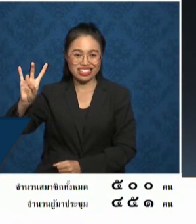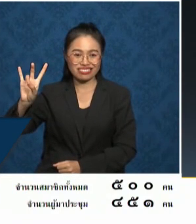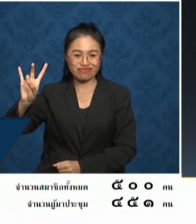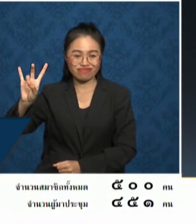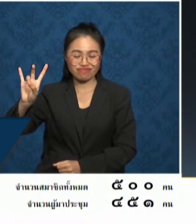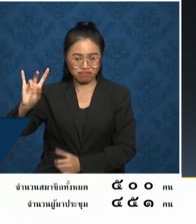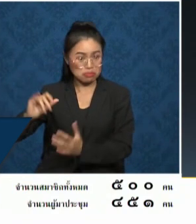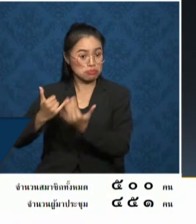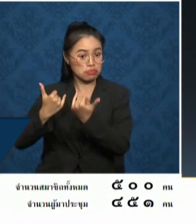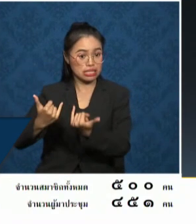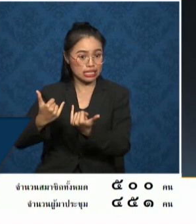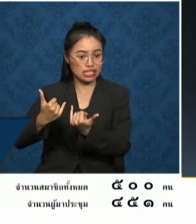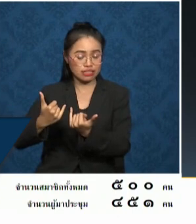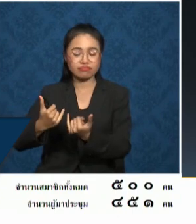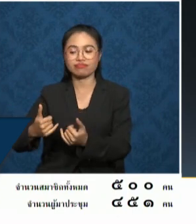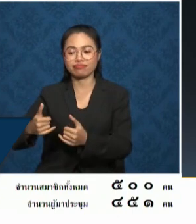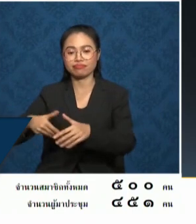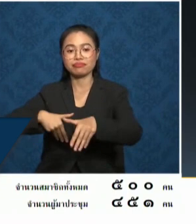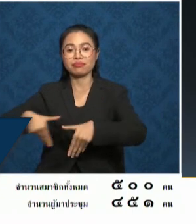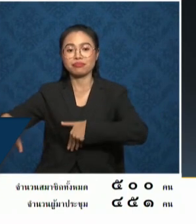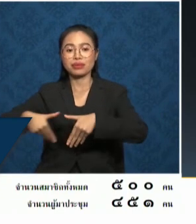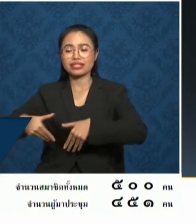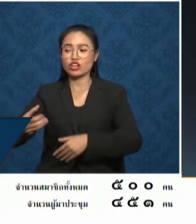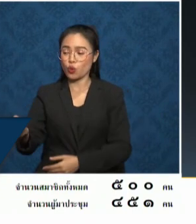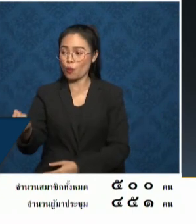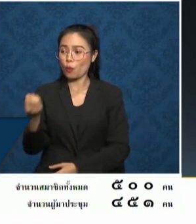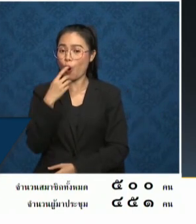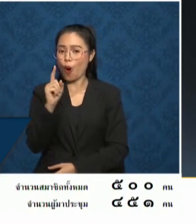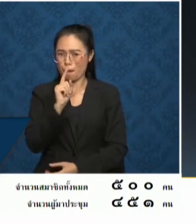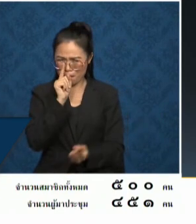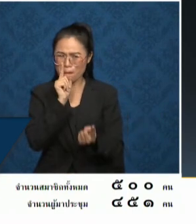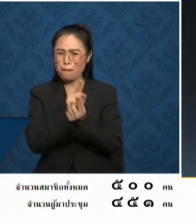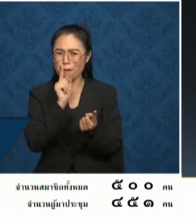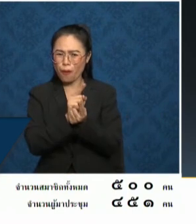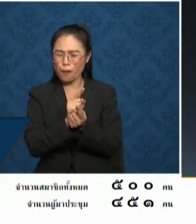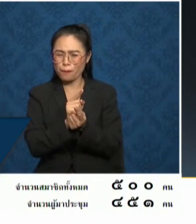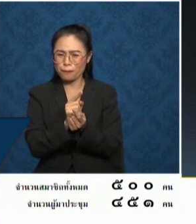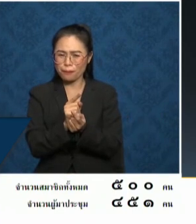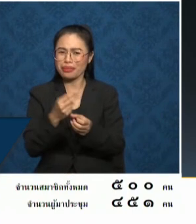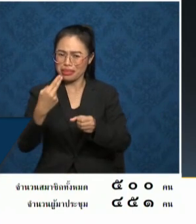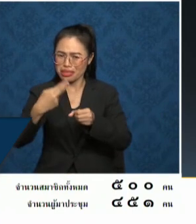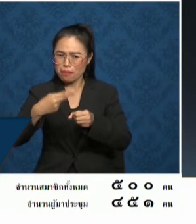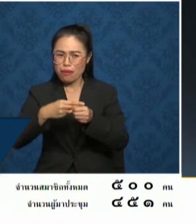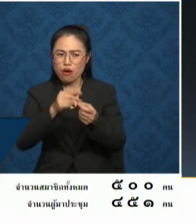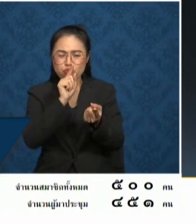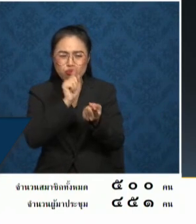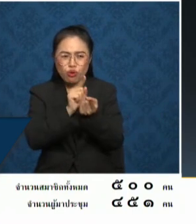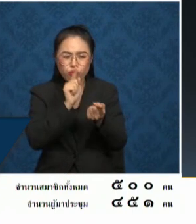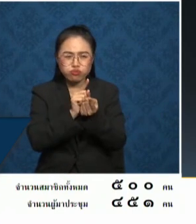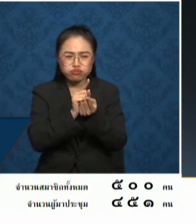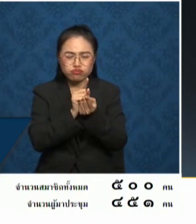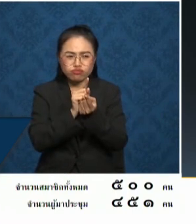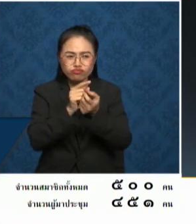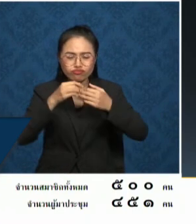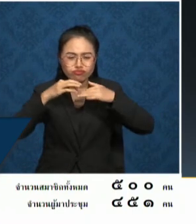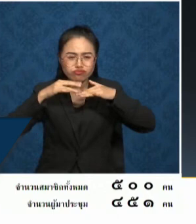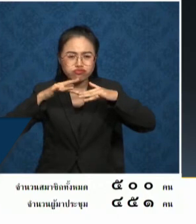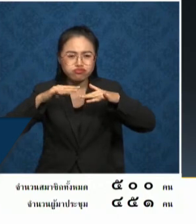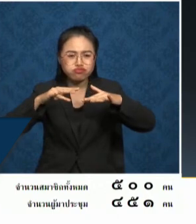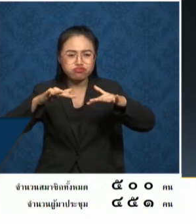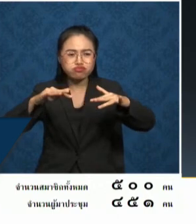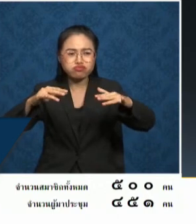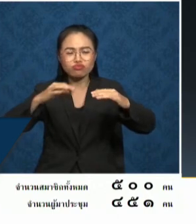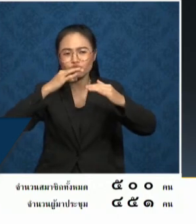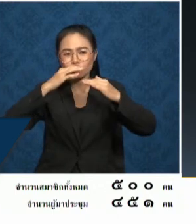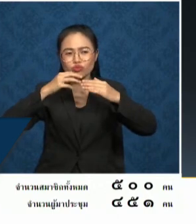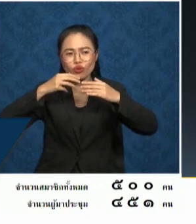ร้องเรียนจากเกษตรกรว่าพบคาบน้ำมันดิบคราบน้ำมันนะครับจำนวนมากรอยเต็มกอง